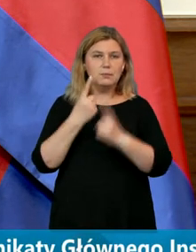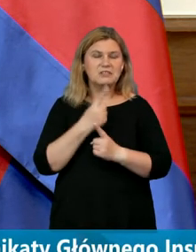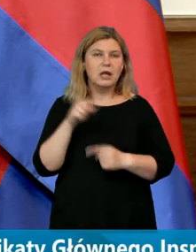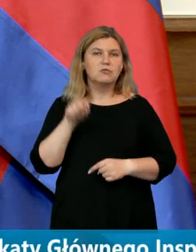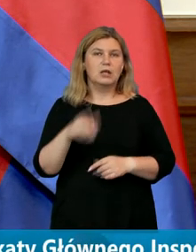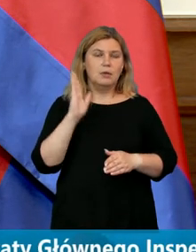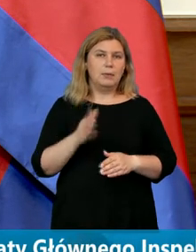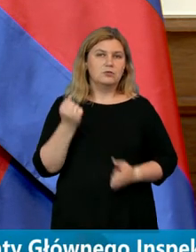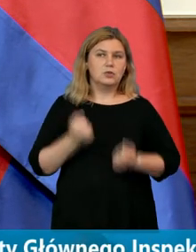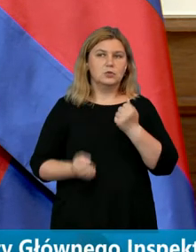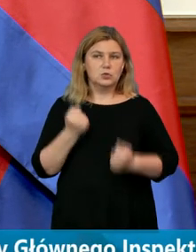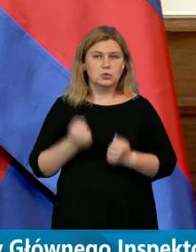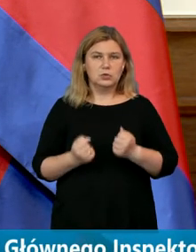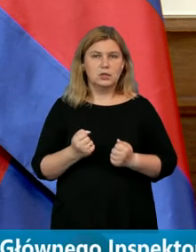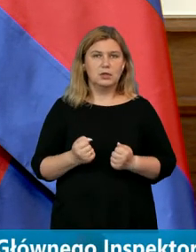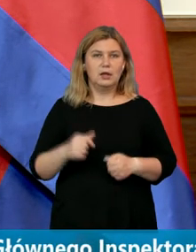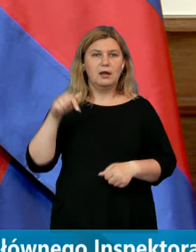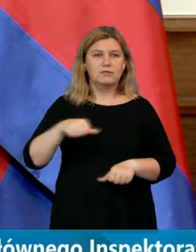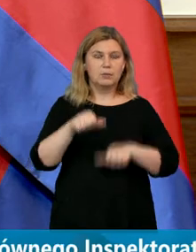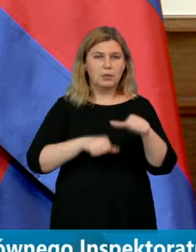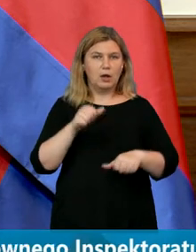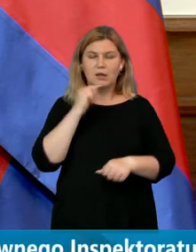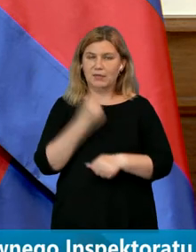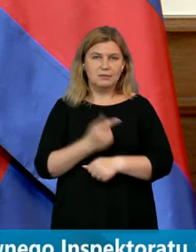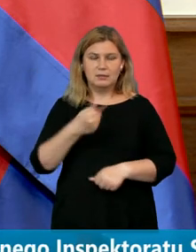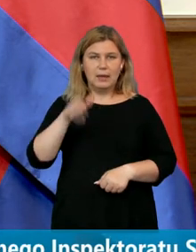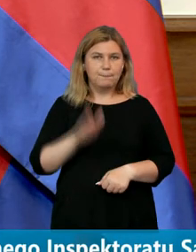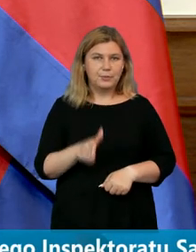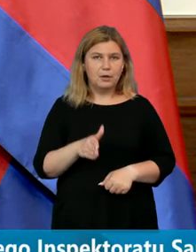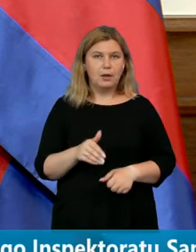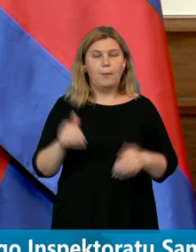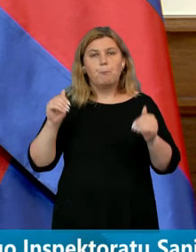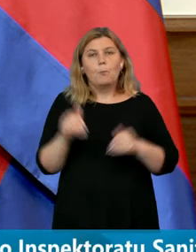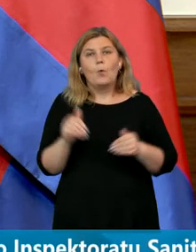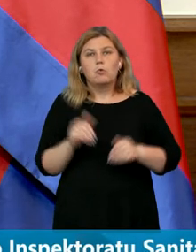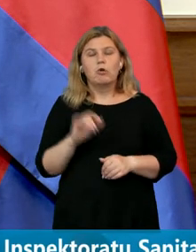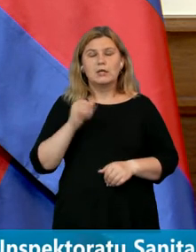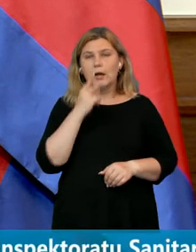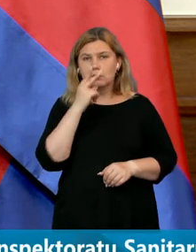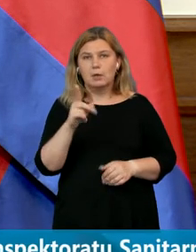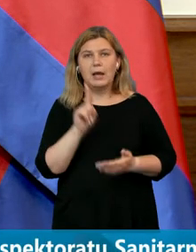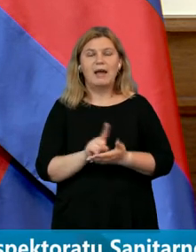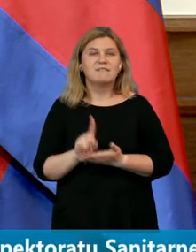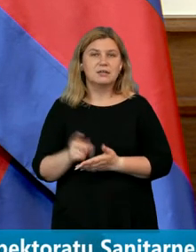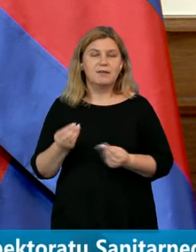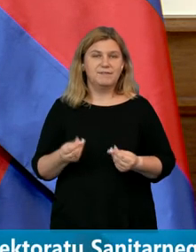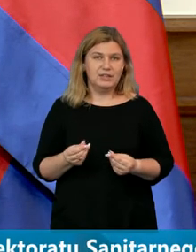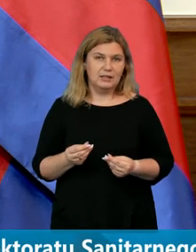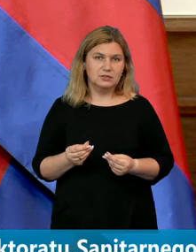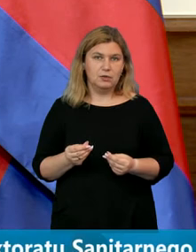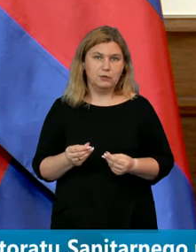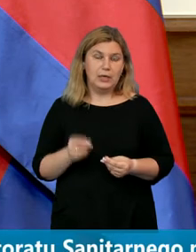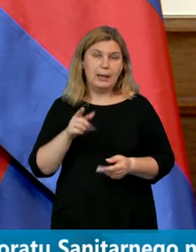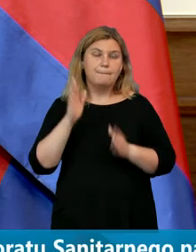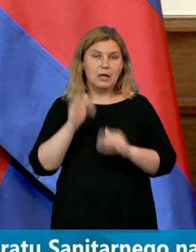to trudne, więc pewnie w tym roku decyzja w tej sprawie nie zapadnie. Być może, gdy zobaczymy, jakie będą efekty finansowe, będziemy